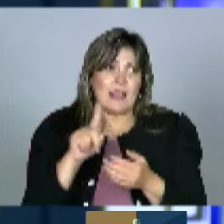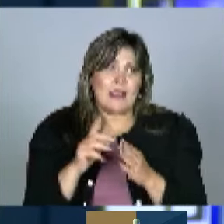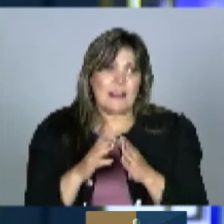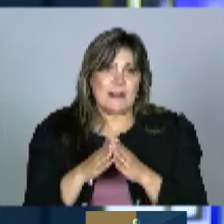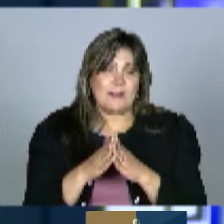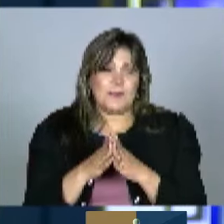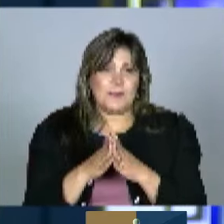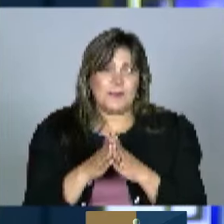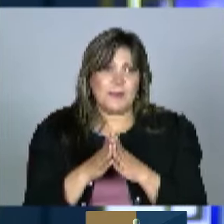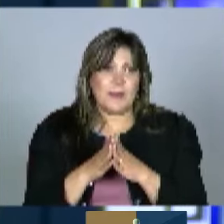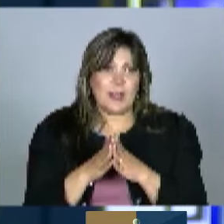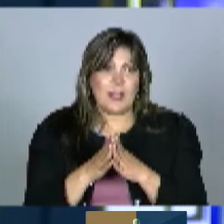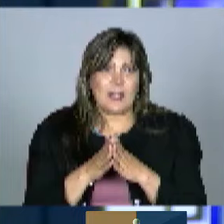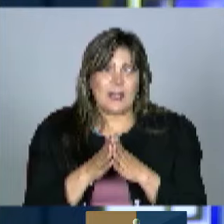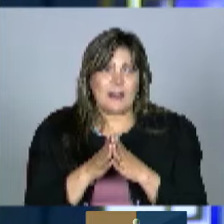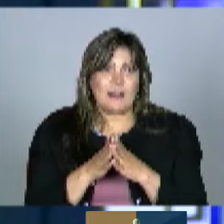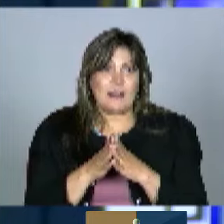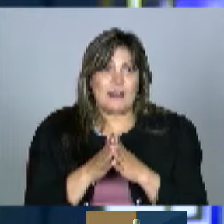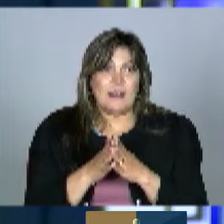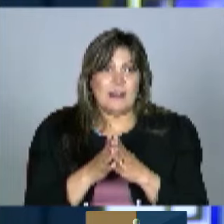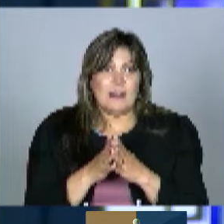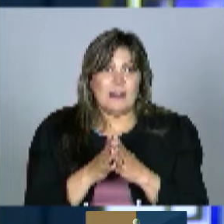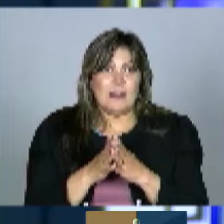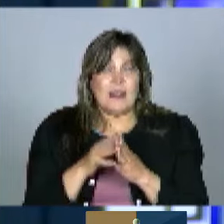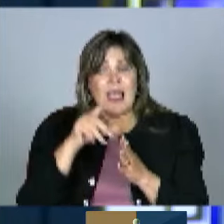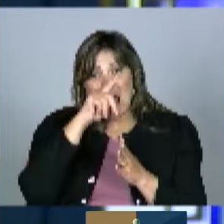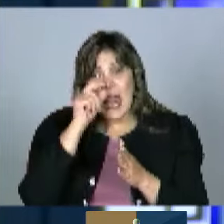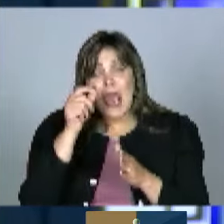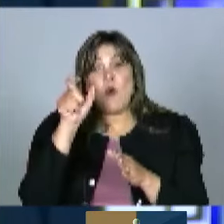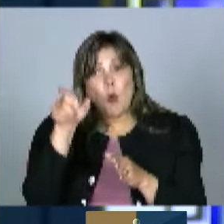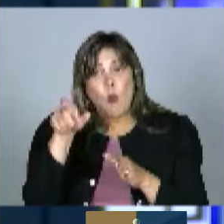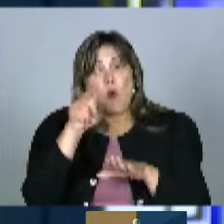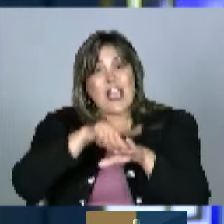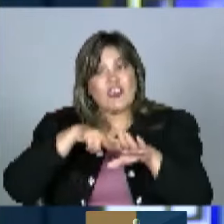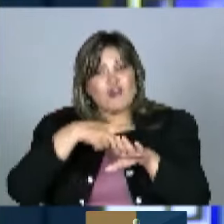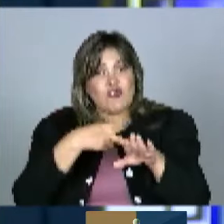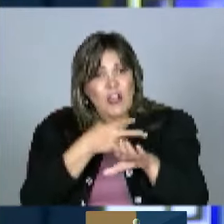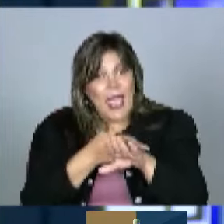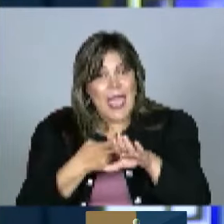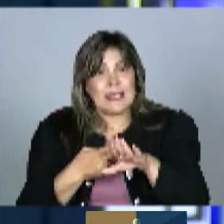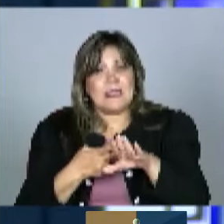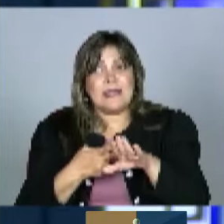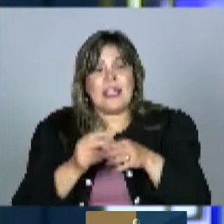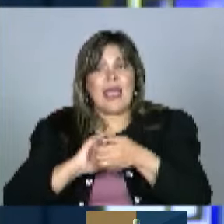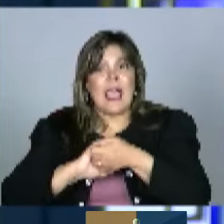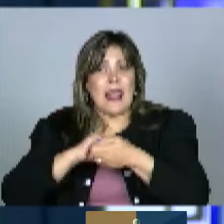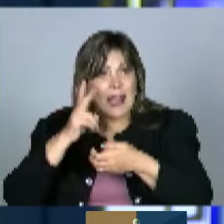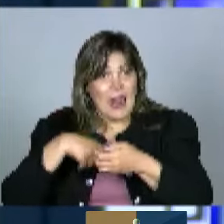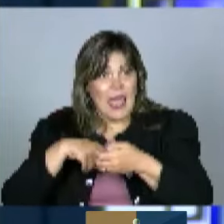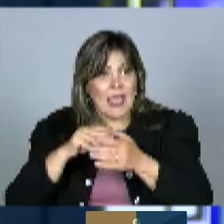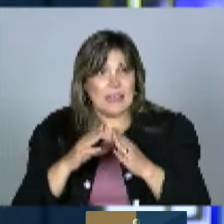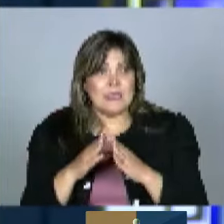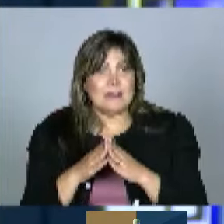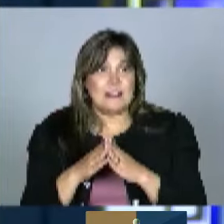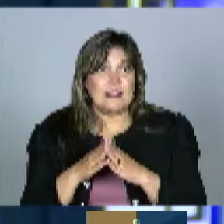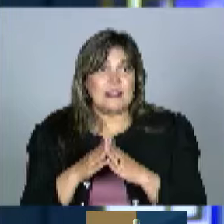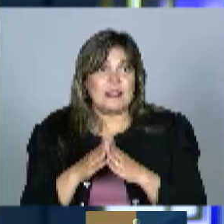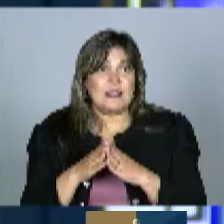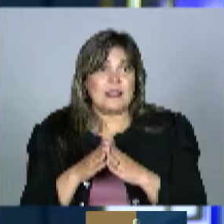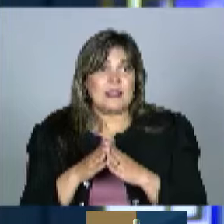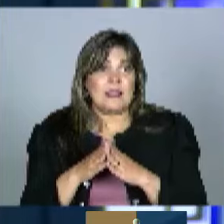لا لو قدرت تمضيه على شاهد على العقد ما يقدرش يطعن لكن لو طعن يطعن بسريه المبلغ او عدم تسليم